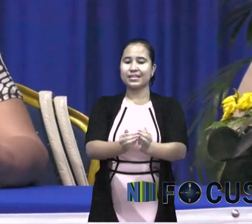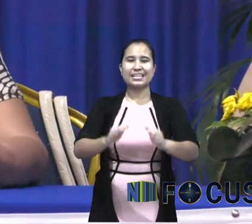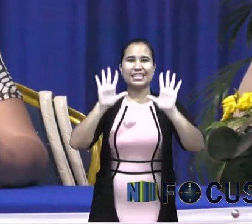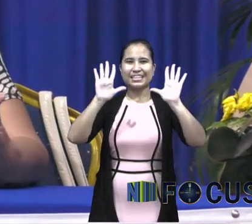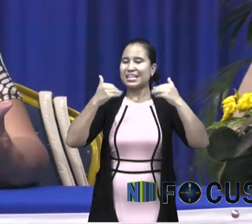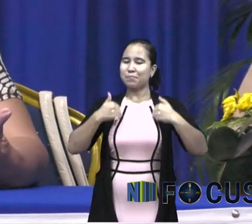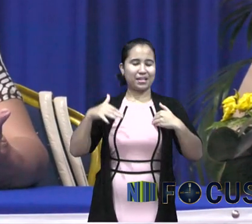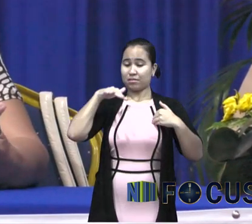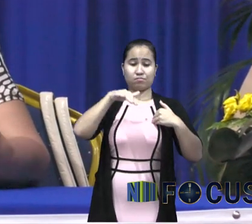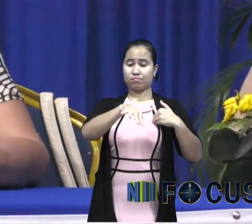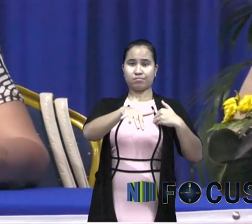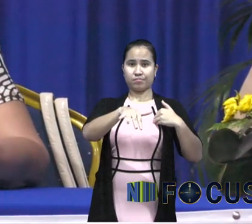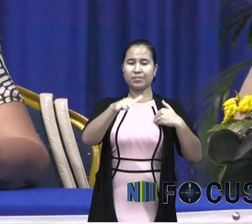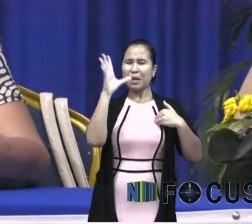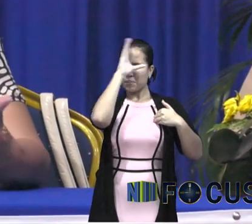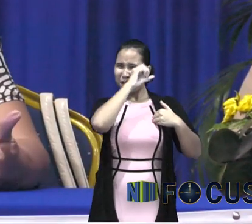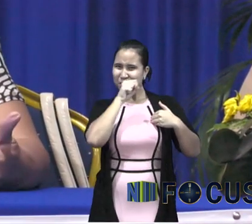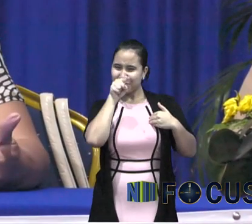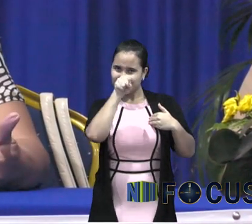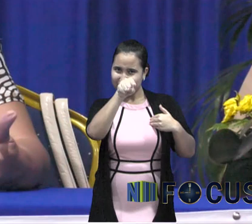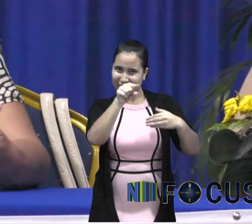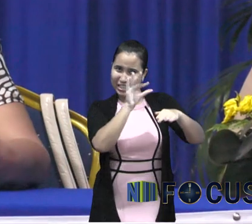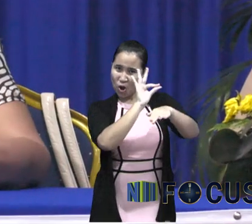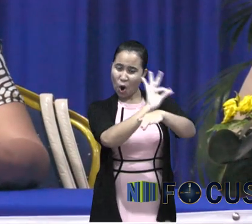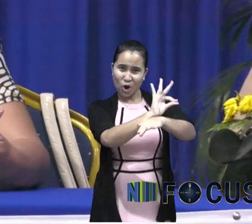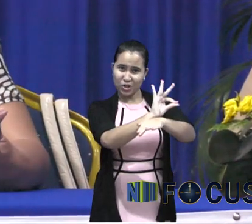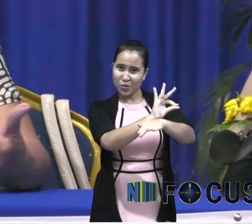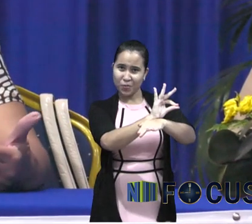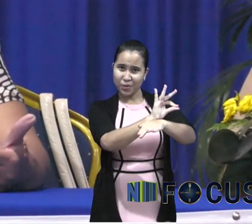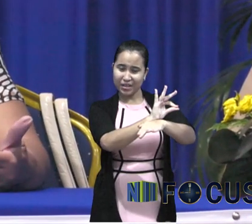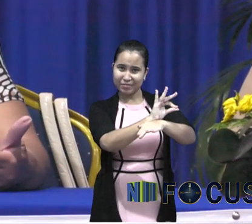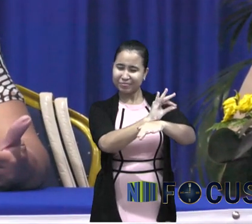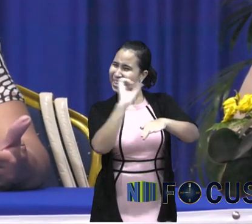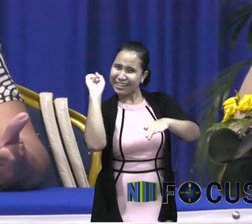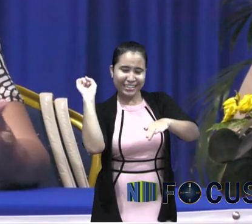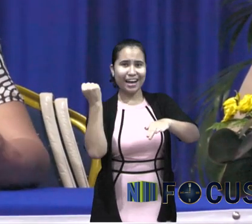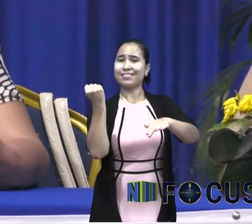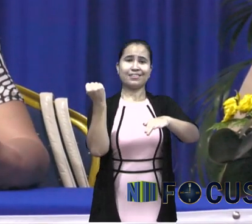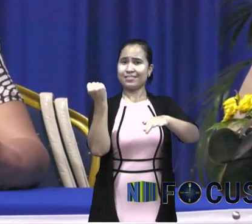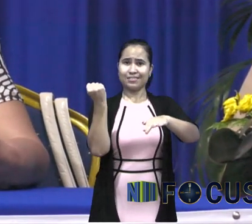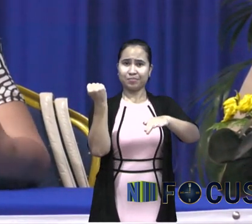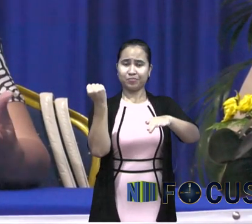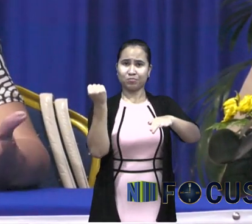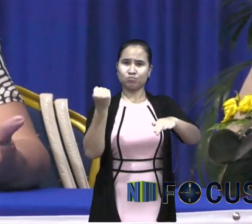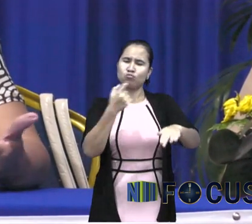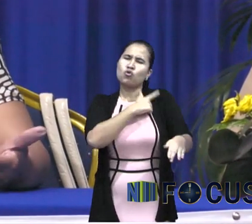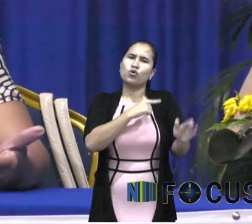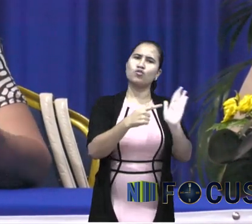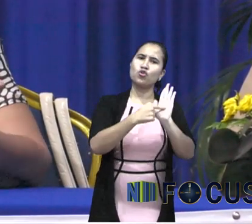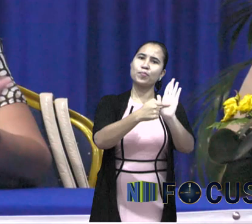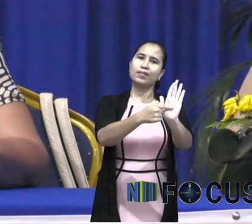10 personen, dan begrijpt u dat dat binnen het onderwijsproces niet gaat lukken. Gewoon een voorbeeld om